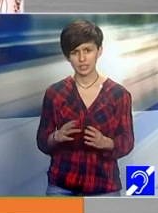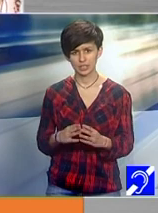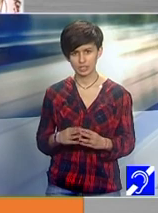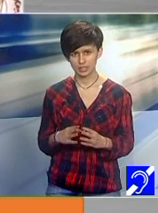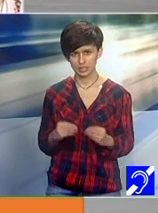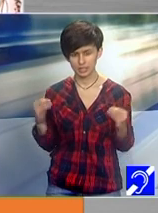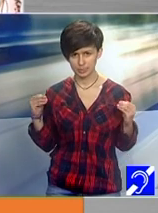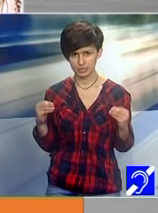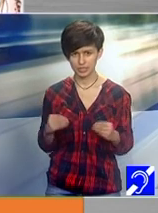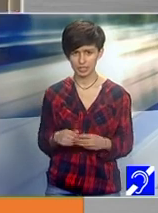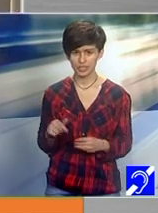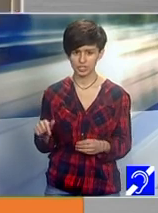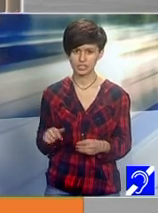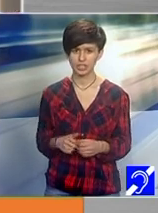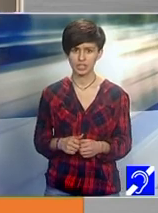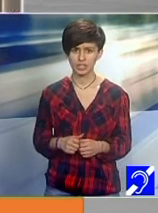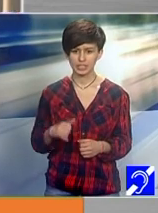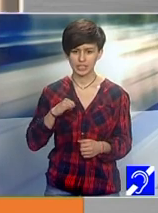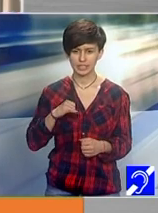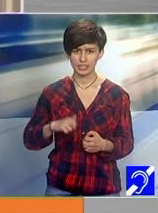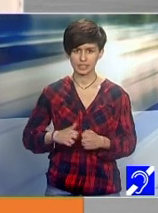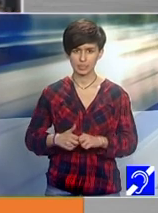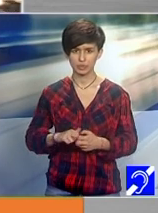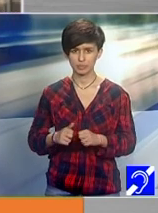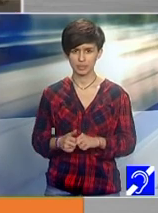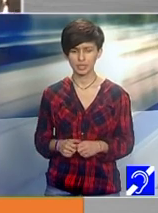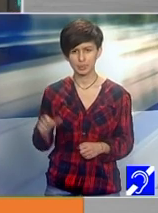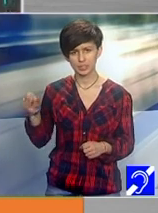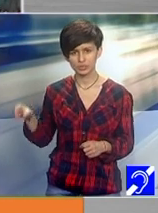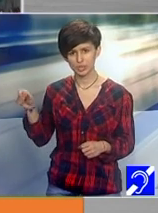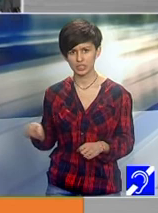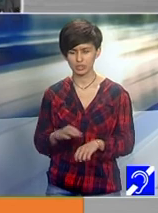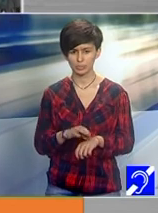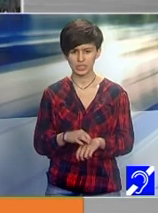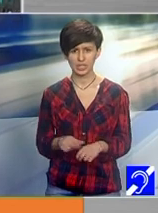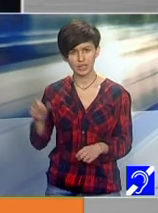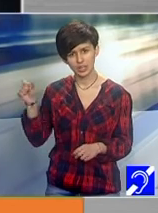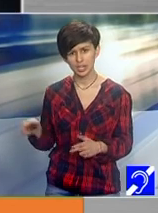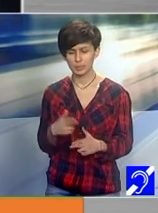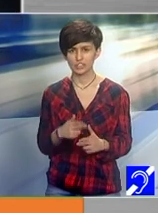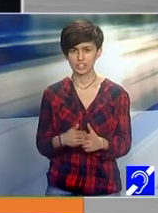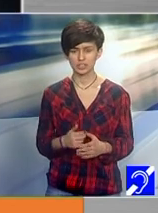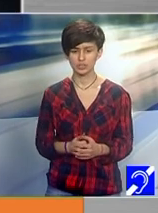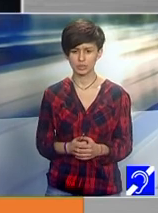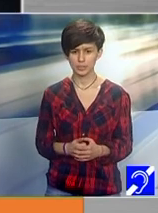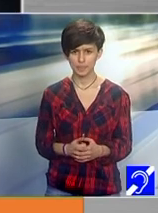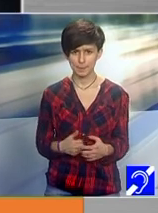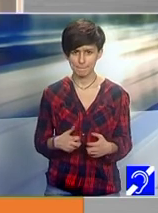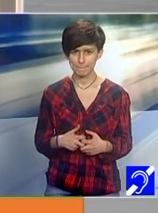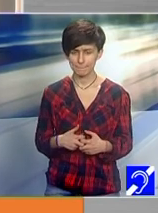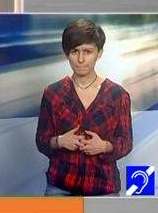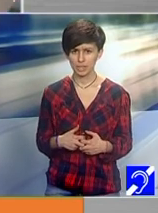a decidenților la problemele nu numai ale personalului medical, ale pacienților, fără nici